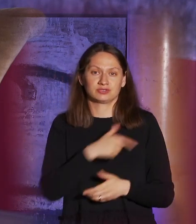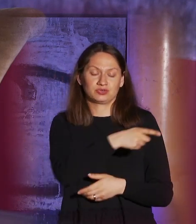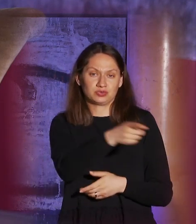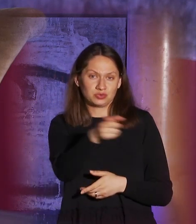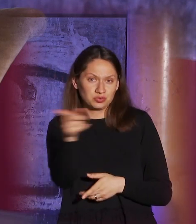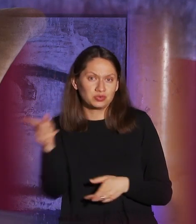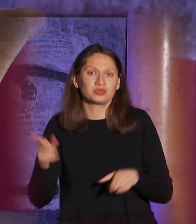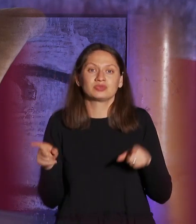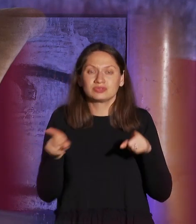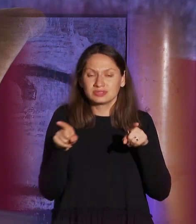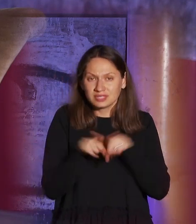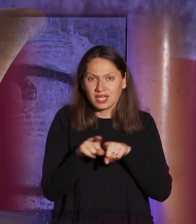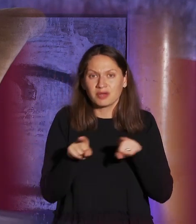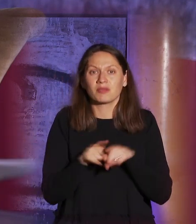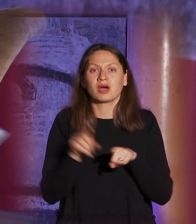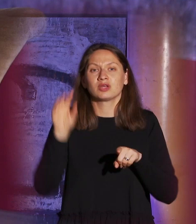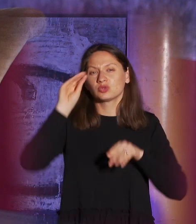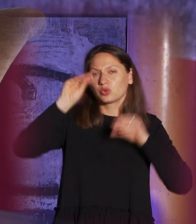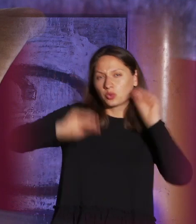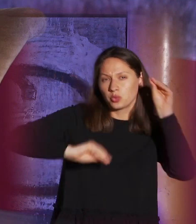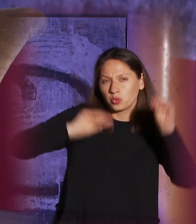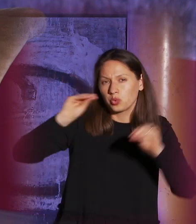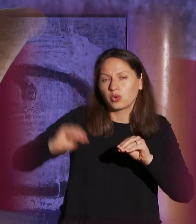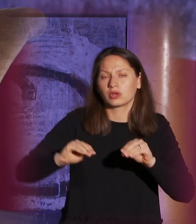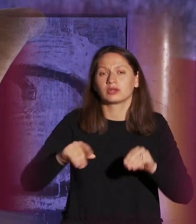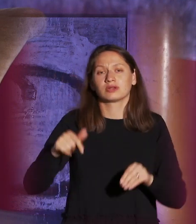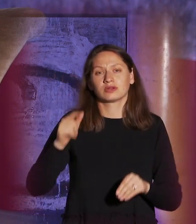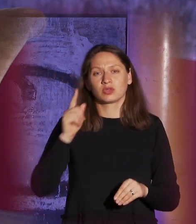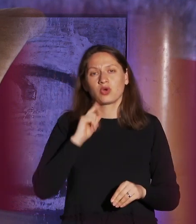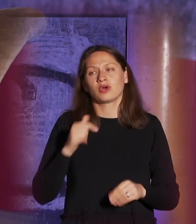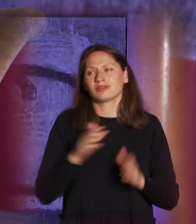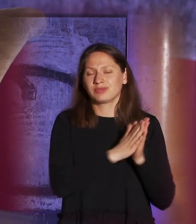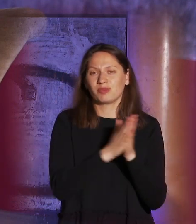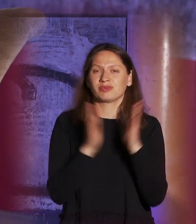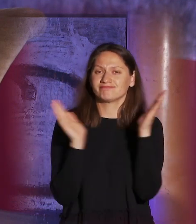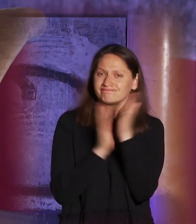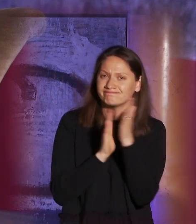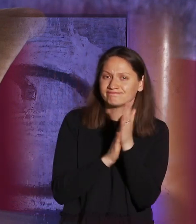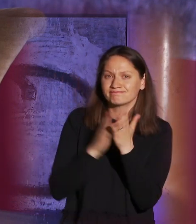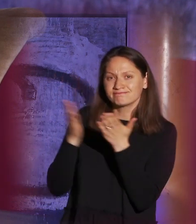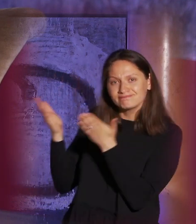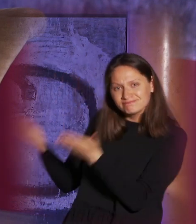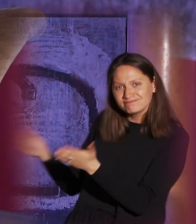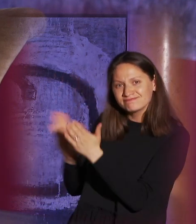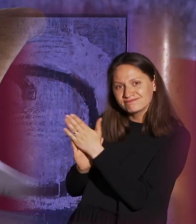kūrybą. Tai aš tikrai dar kartą noriu visus paprašyti paploti mūsų pašnekovėms už